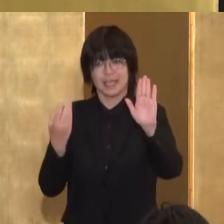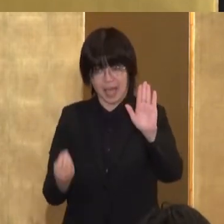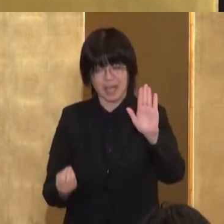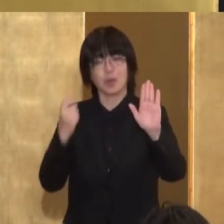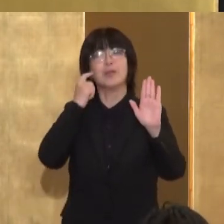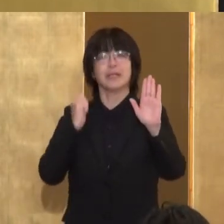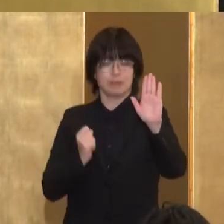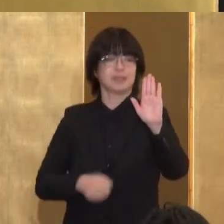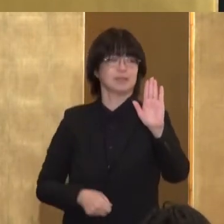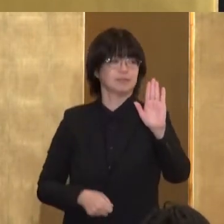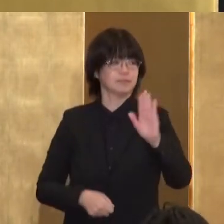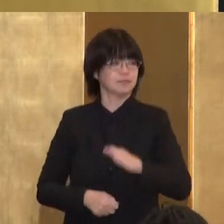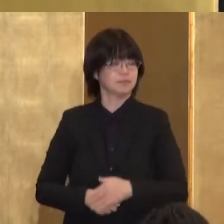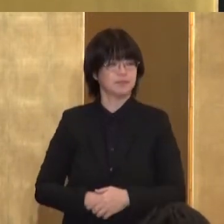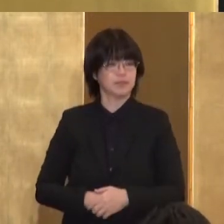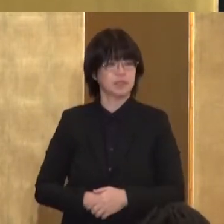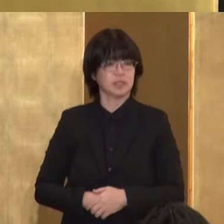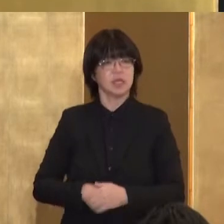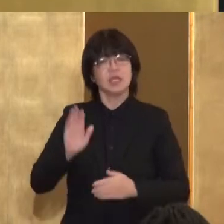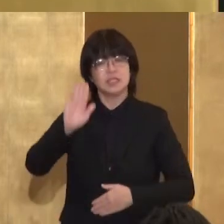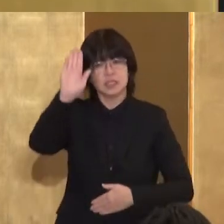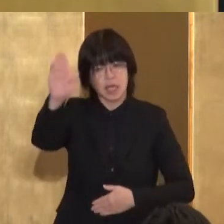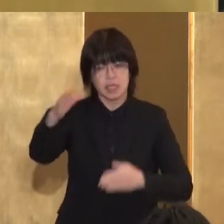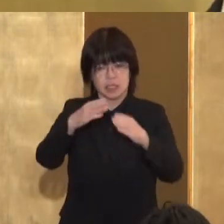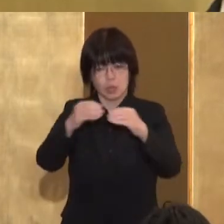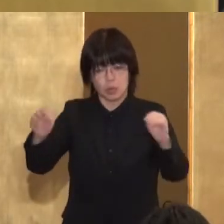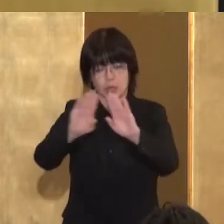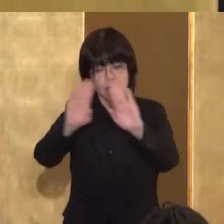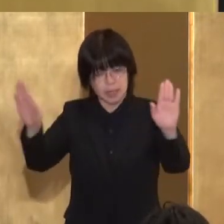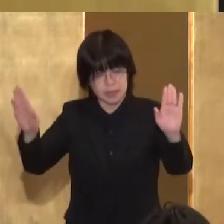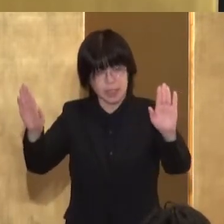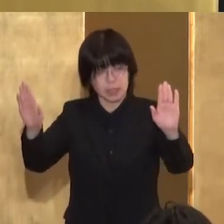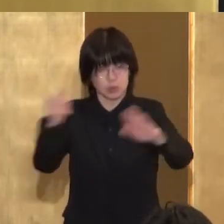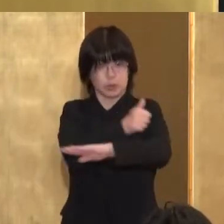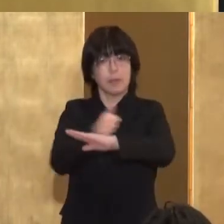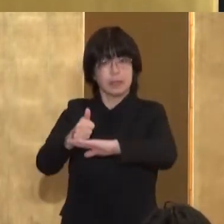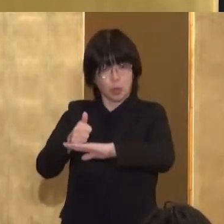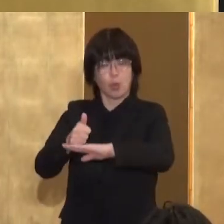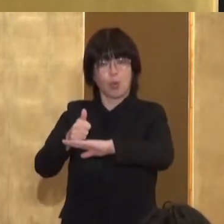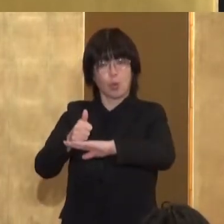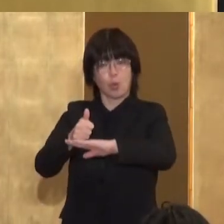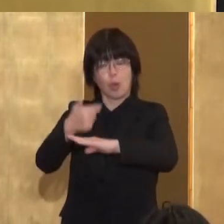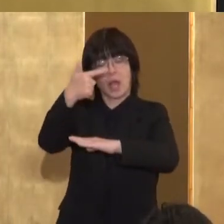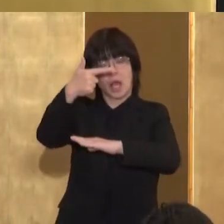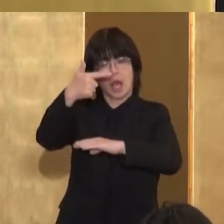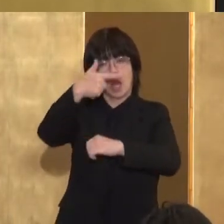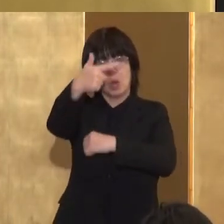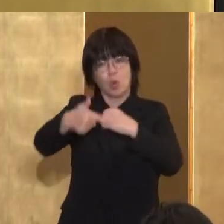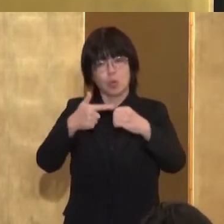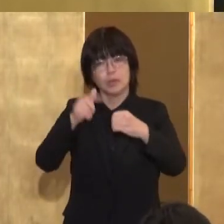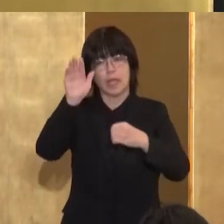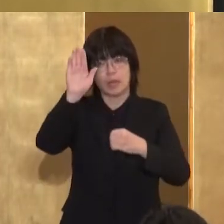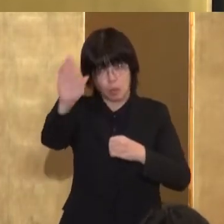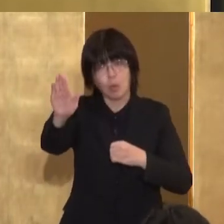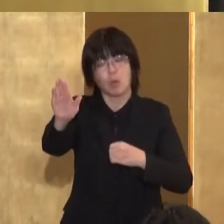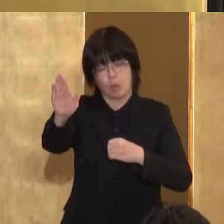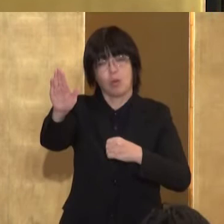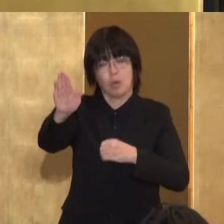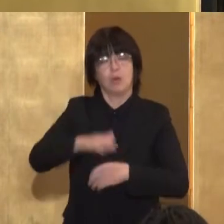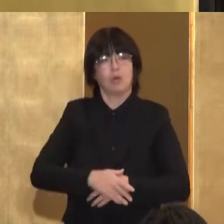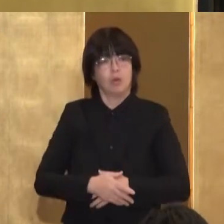ように思います。次回、日本で開催するサミットは、これ6年後でございます